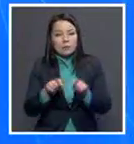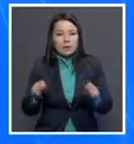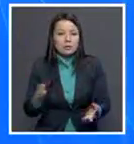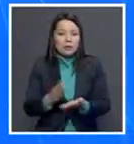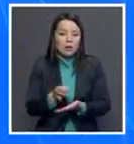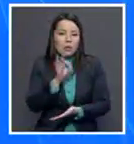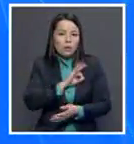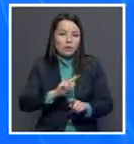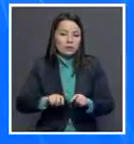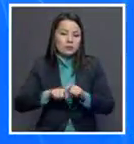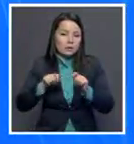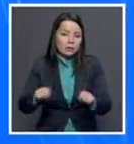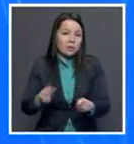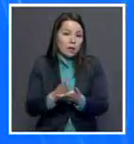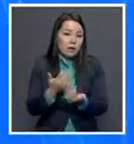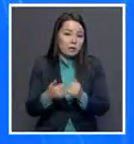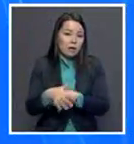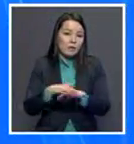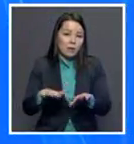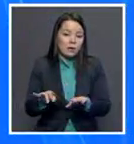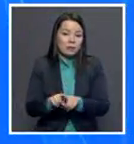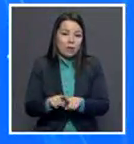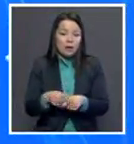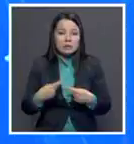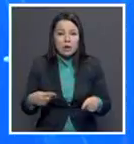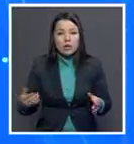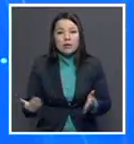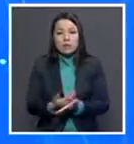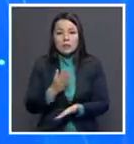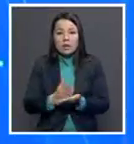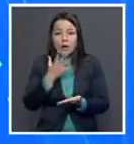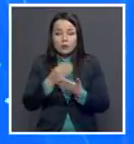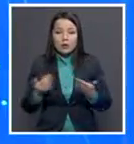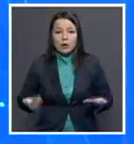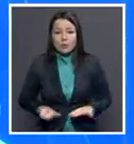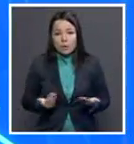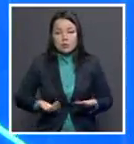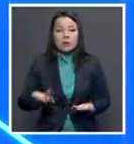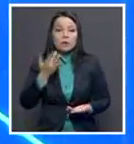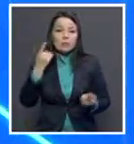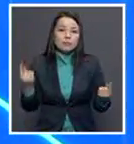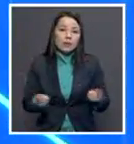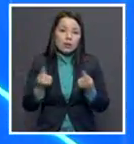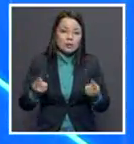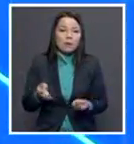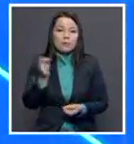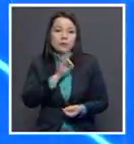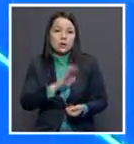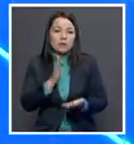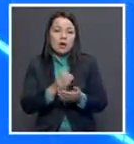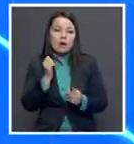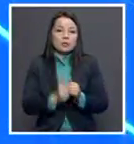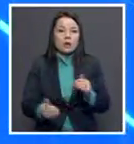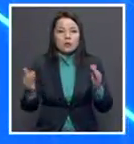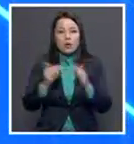енгізді. Соның арқасында бабаларымыздан жеткен жәдігерлердің жаңа үлгісі күнделікті тұрмыста қолданылатын деңгейге жетті. Әрбір үйдің